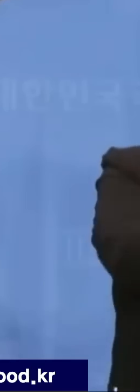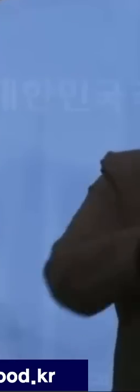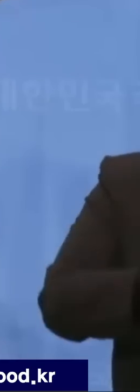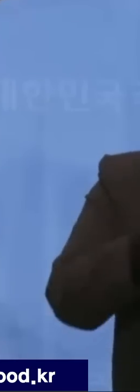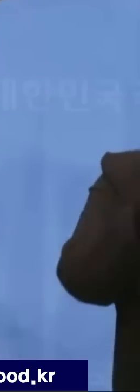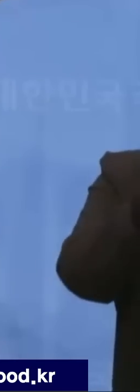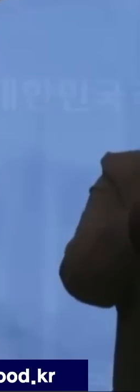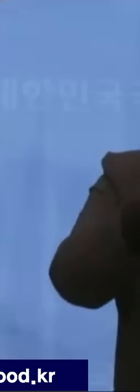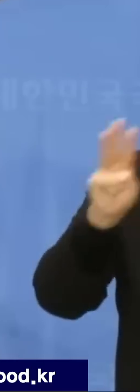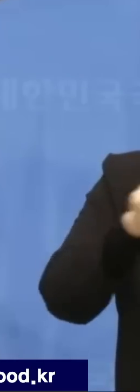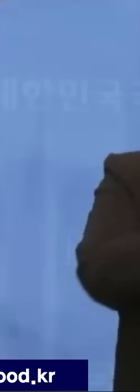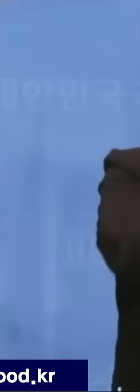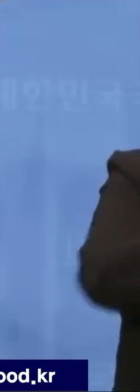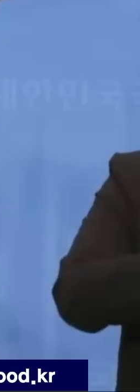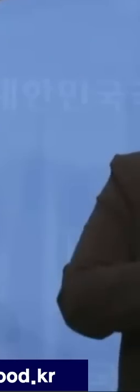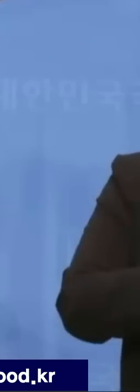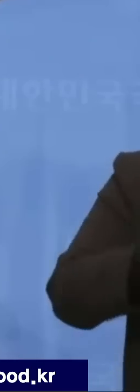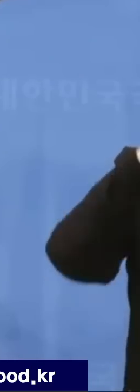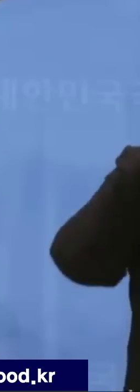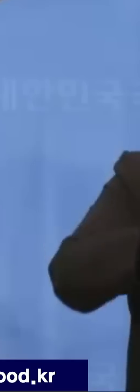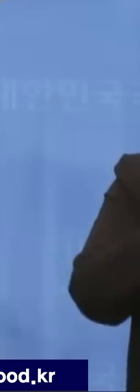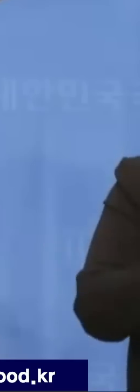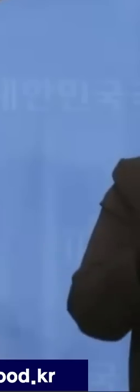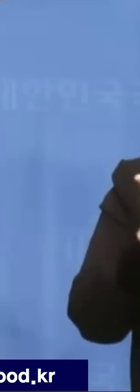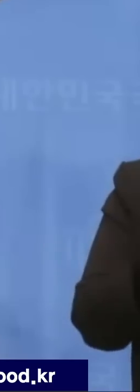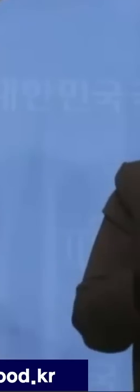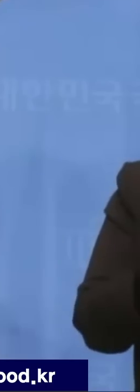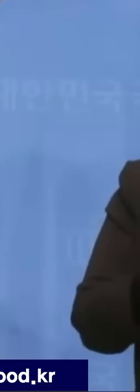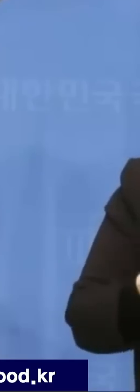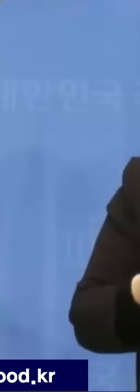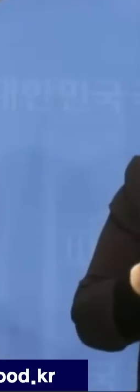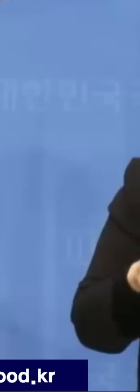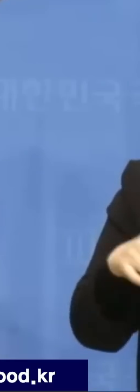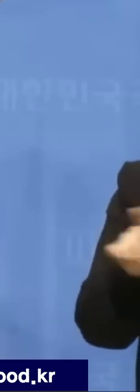촉구하며 불과 시작 22일 만에